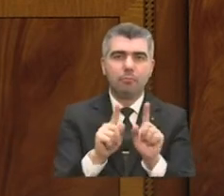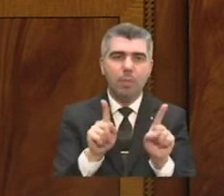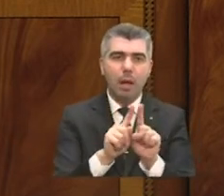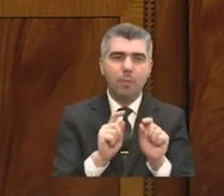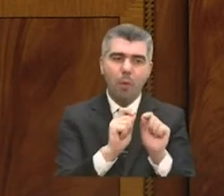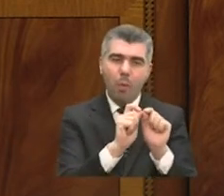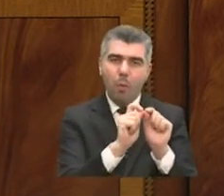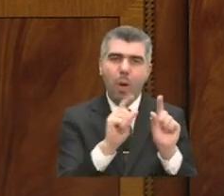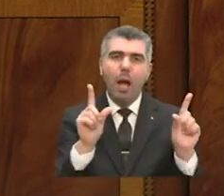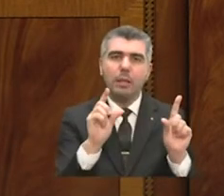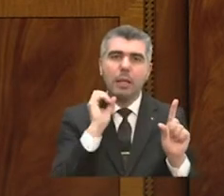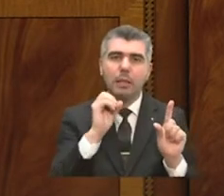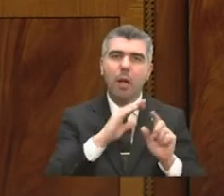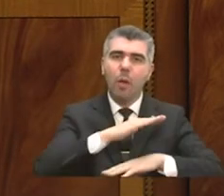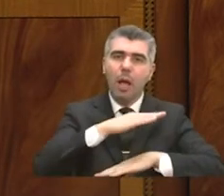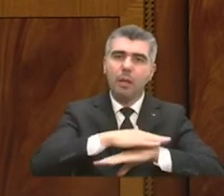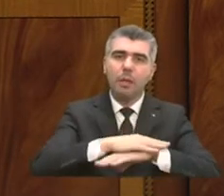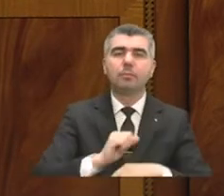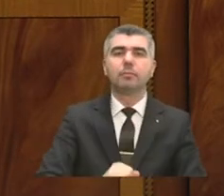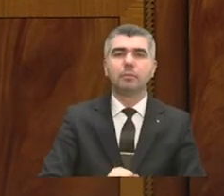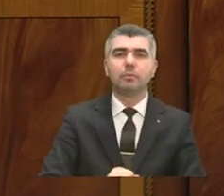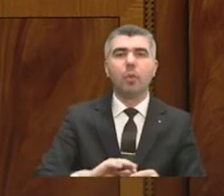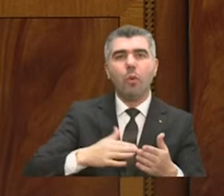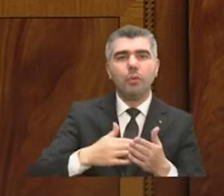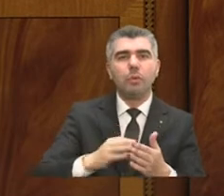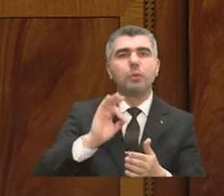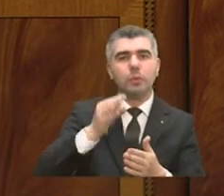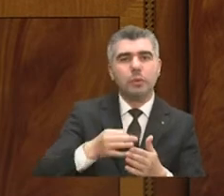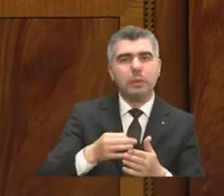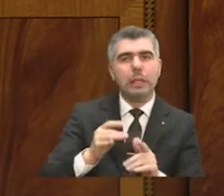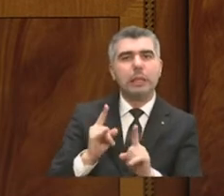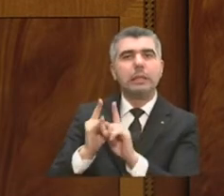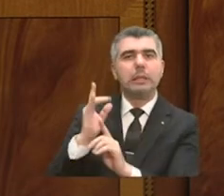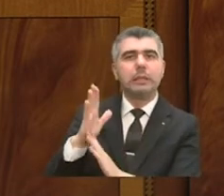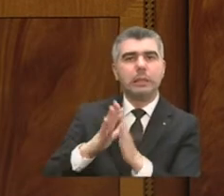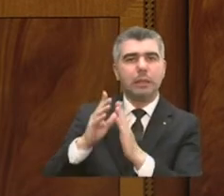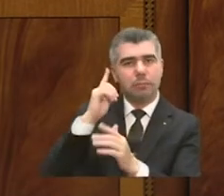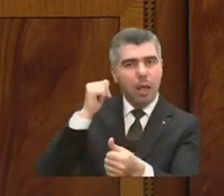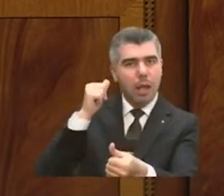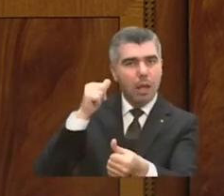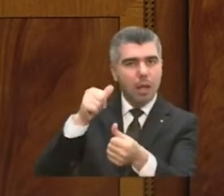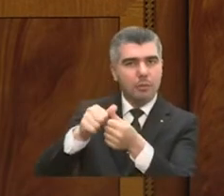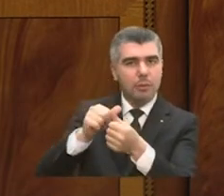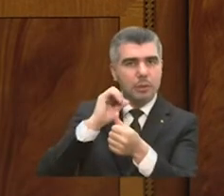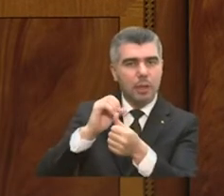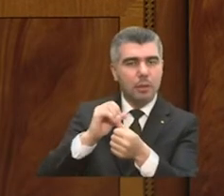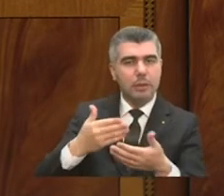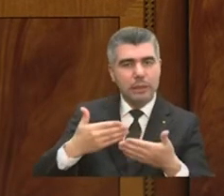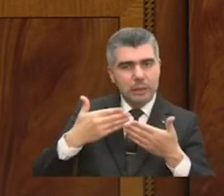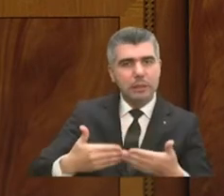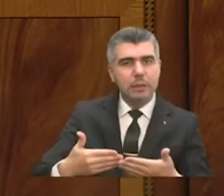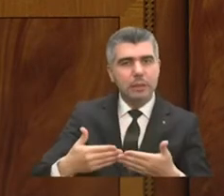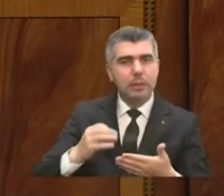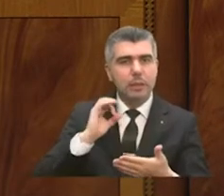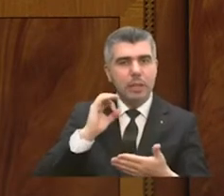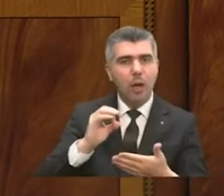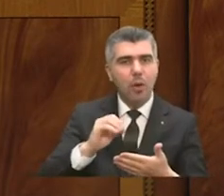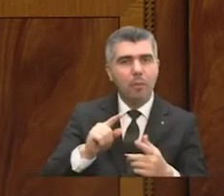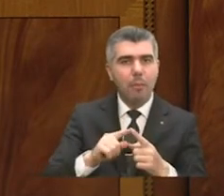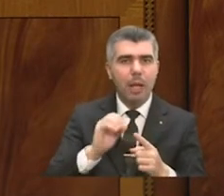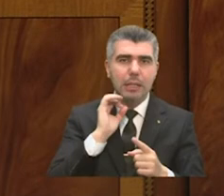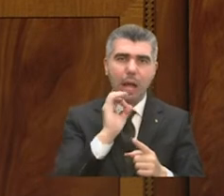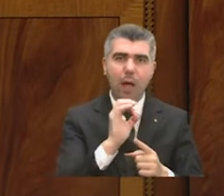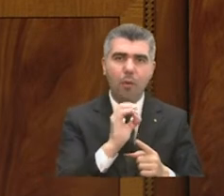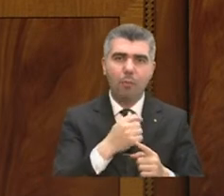sur le principe du respect sur la base de valeurs, et